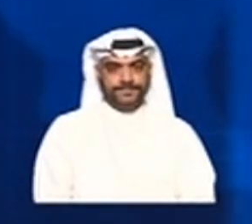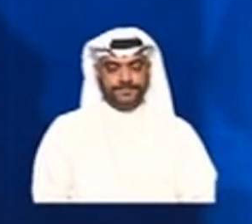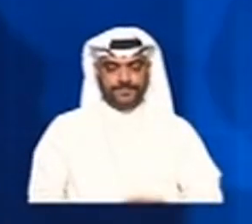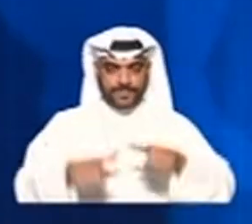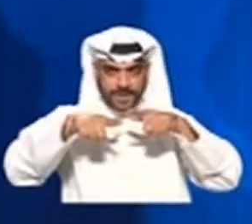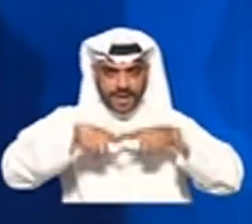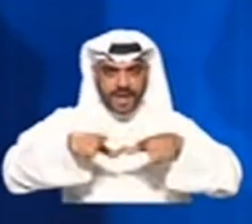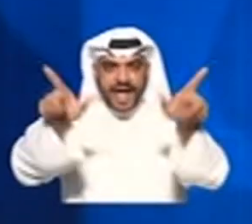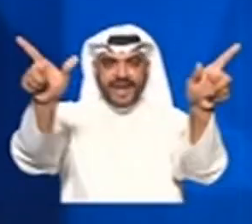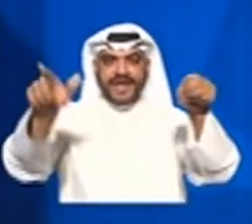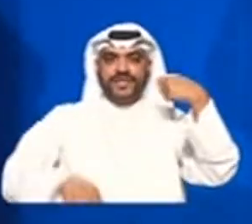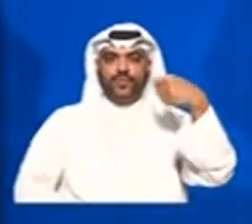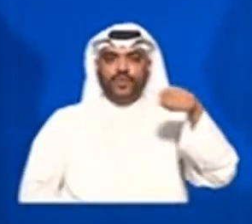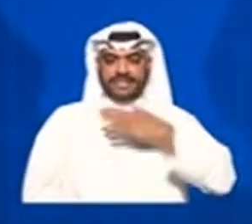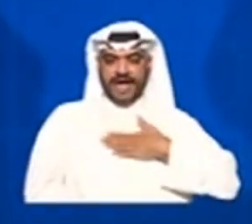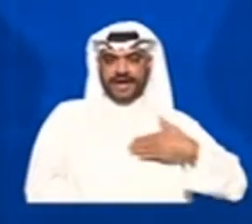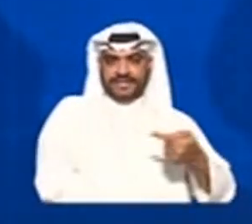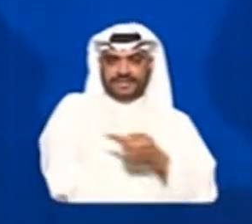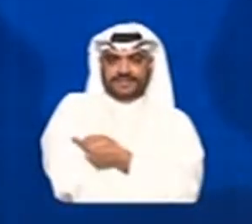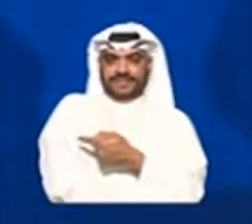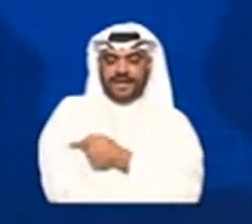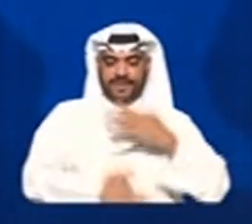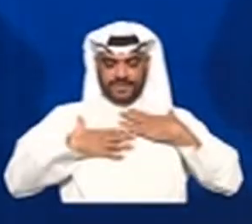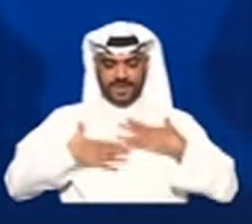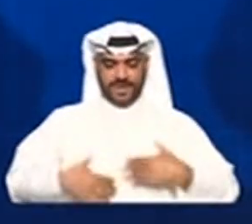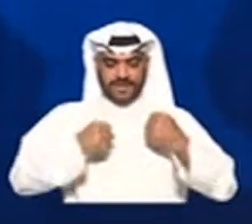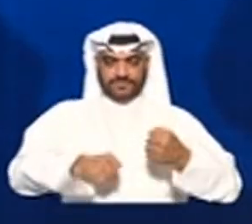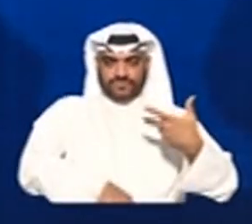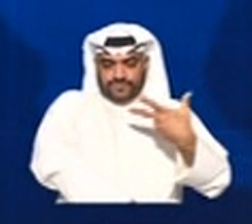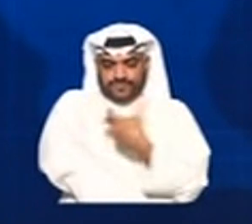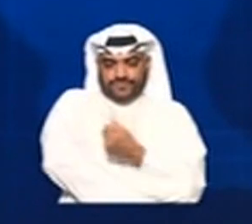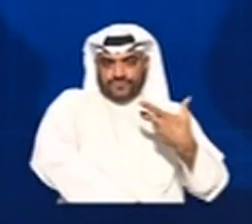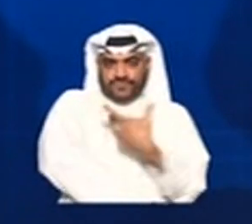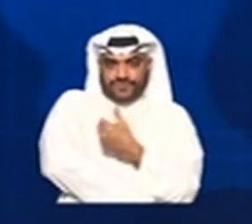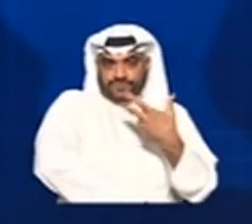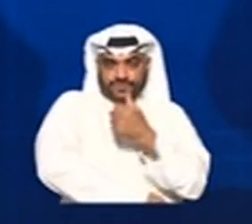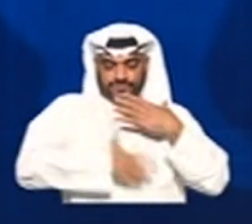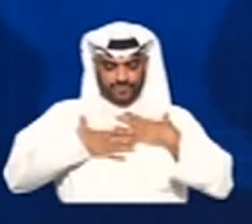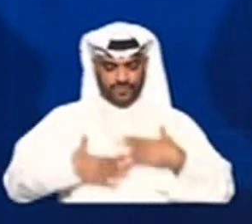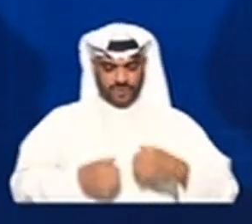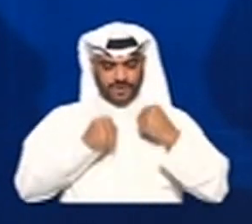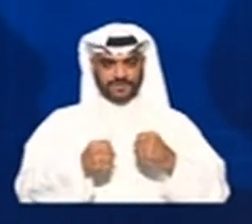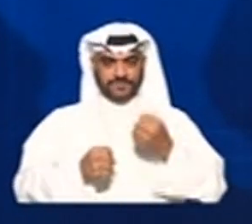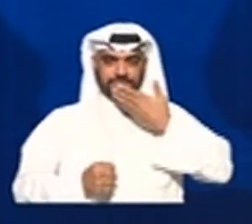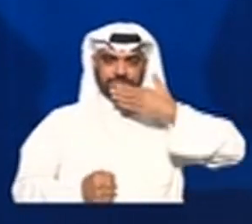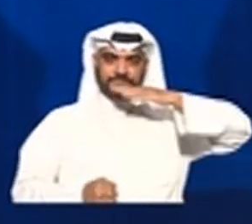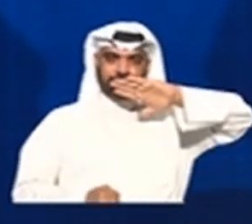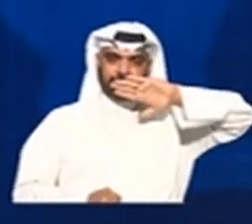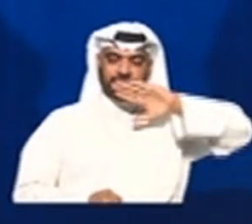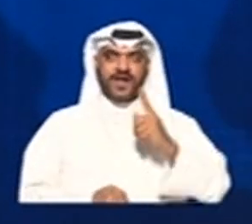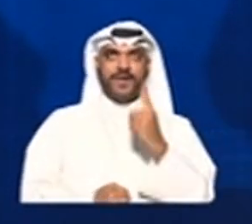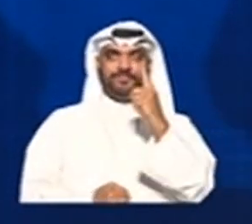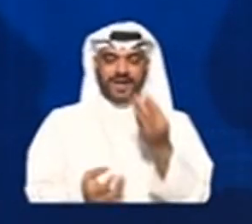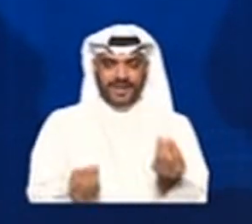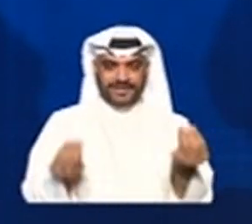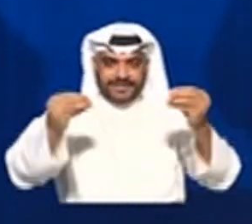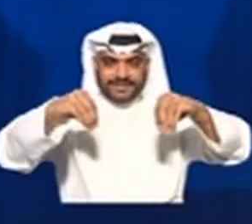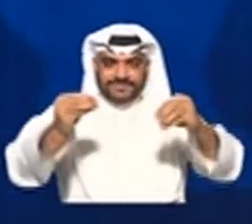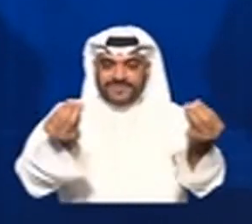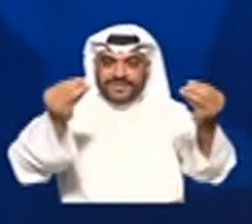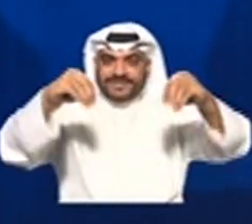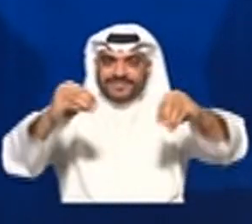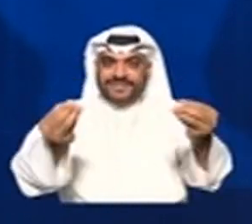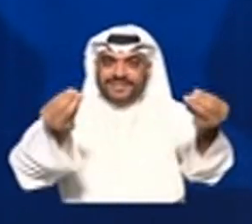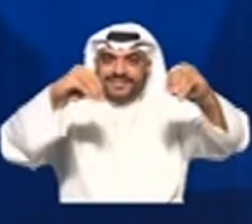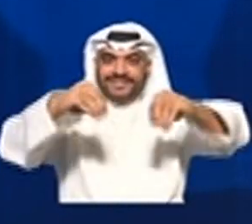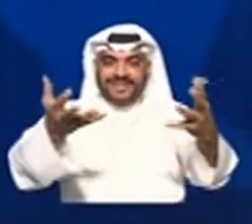أعلنت وزارة الصحة شفاء 616 من المصابين بمرض كوفيد 19 ليرتفع إجمالي الحالات التي تعافت